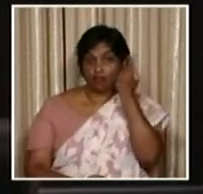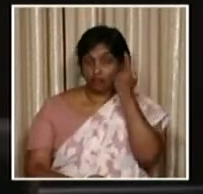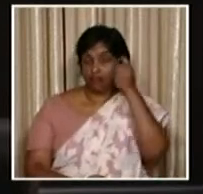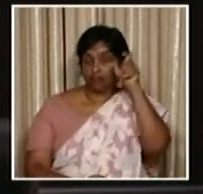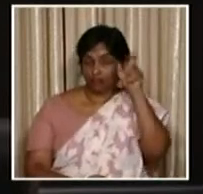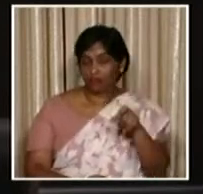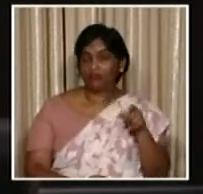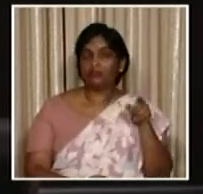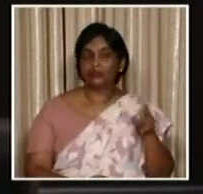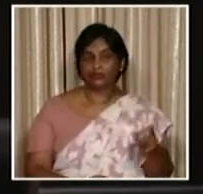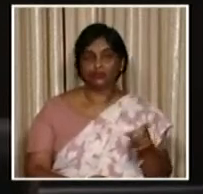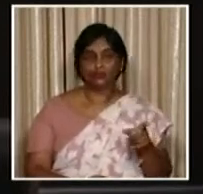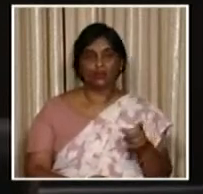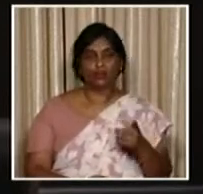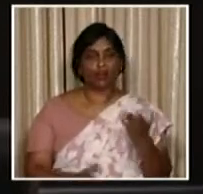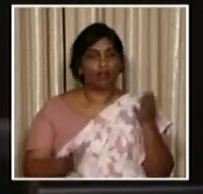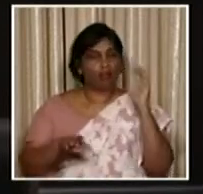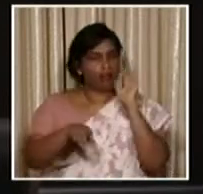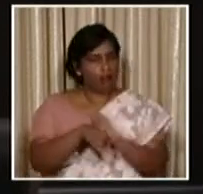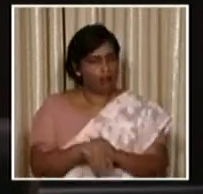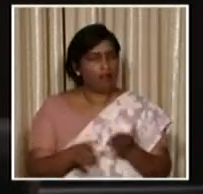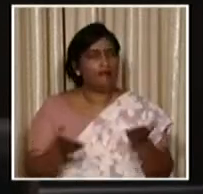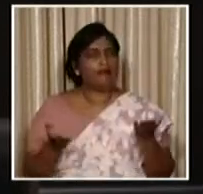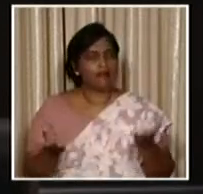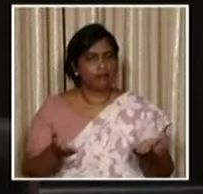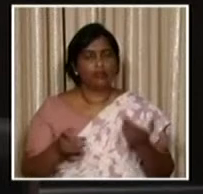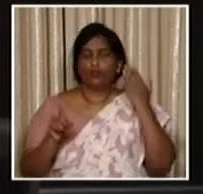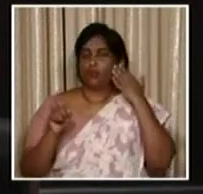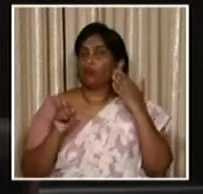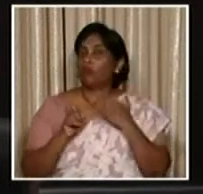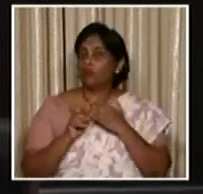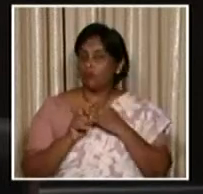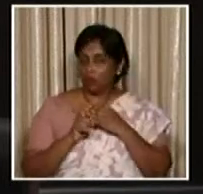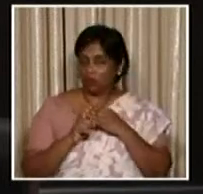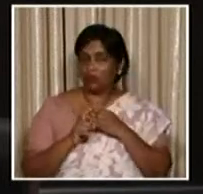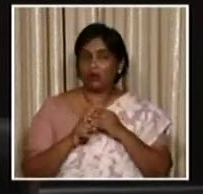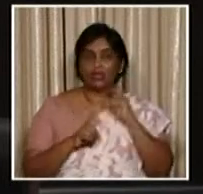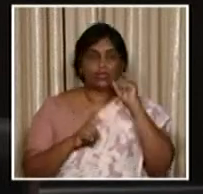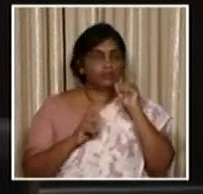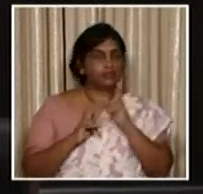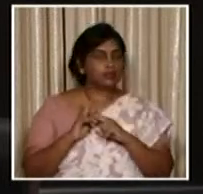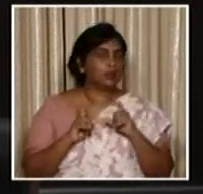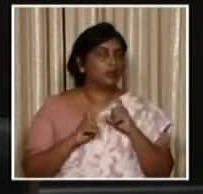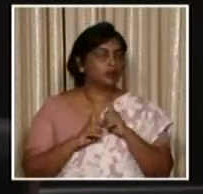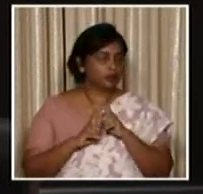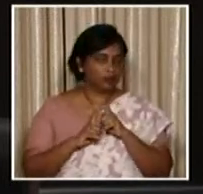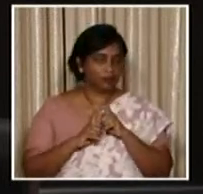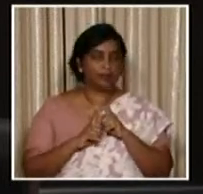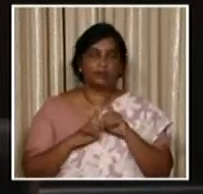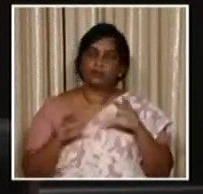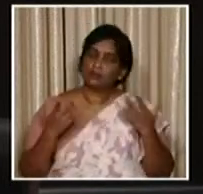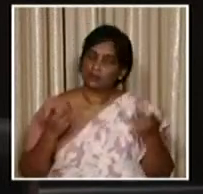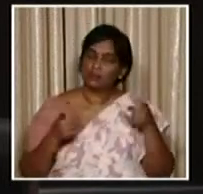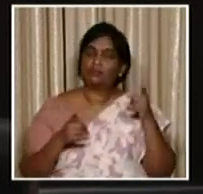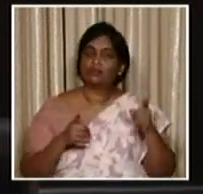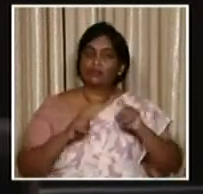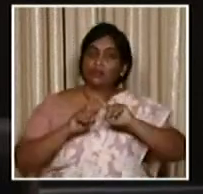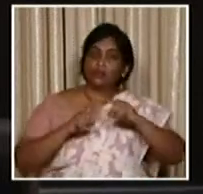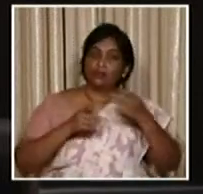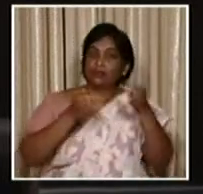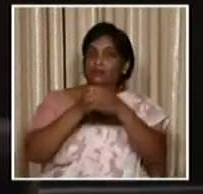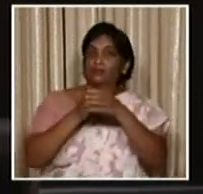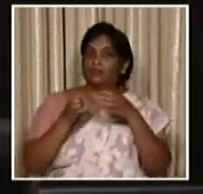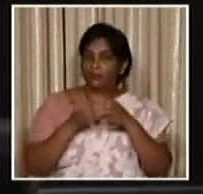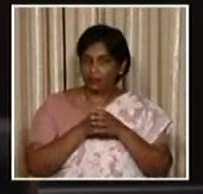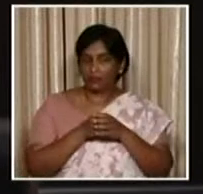මොලකාරයෝ අතේ අහු වෙලා ඉද්දි මේ සම්බන්ධයෙන් අපරාධ පරීක්ෂණ දෙපාර්තමේන්තුවේ මම නැත්තම් වෙනත්